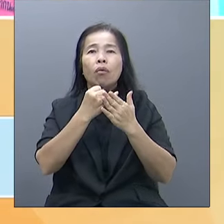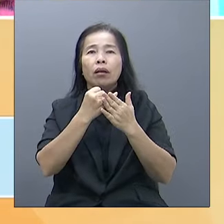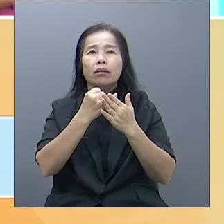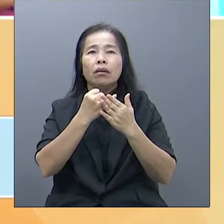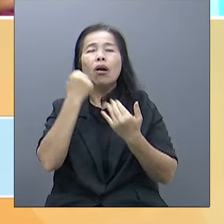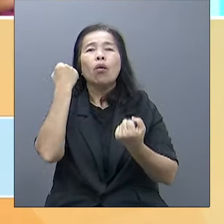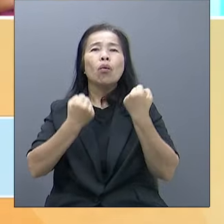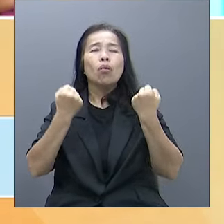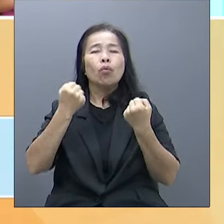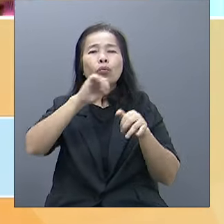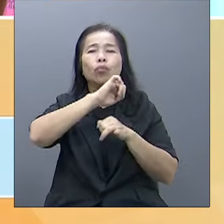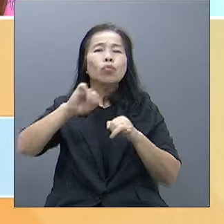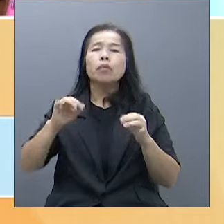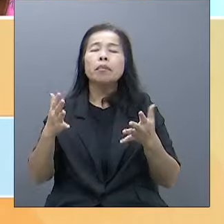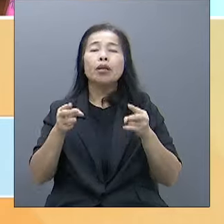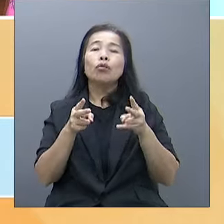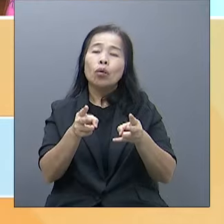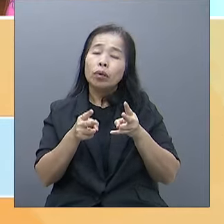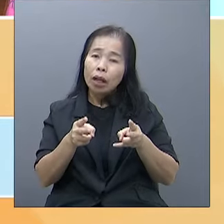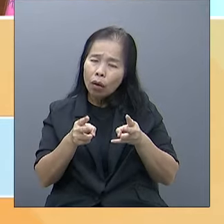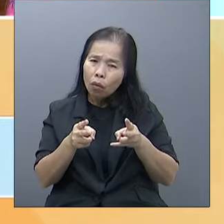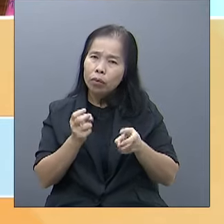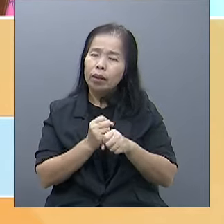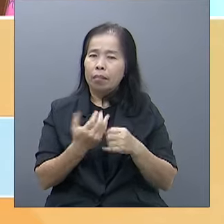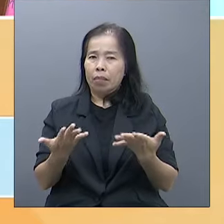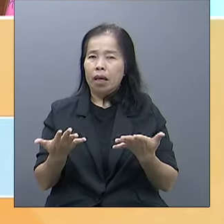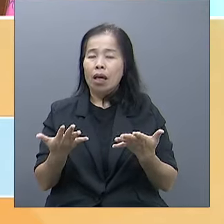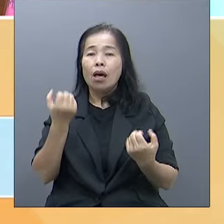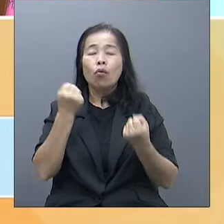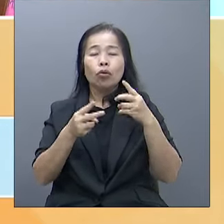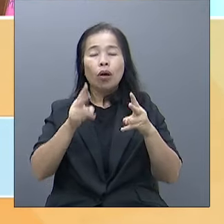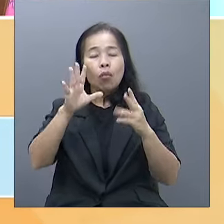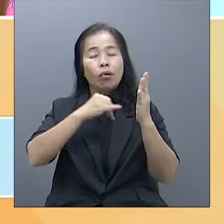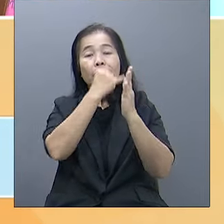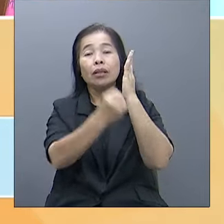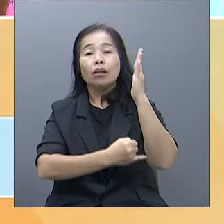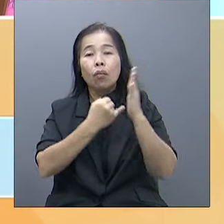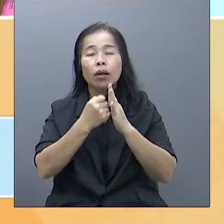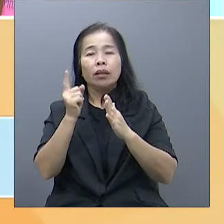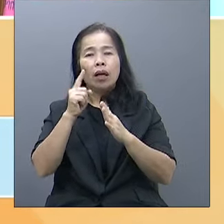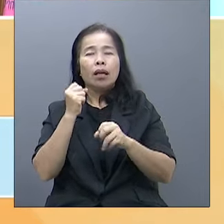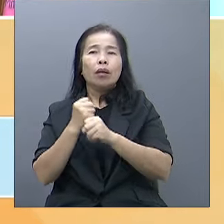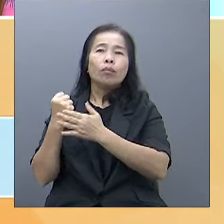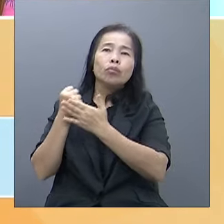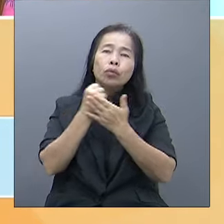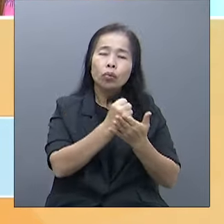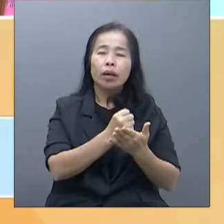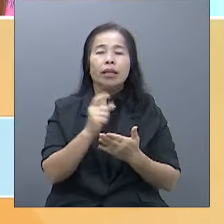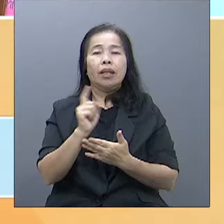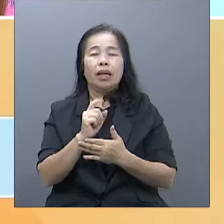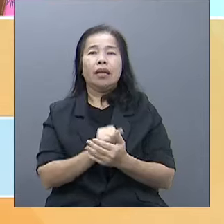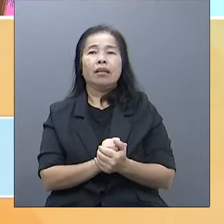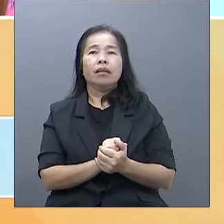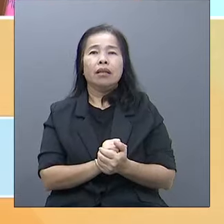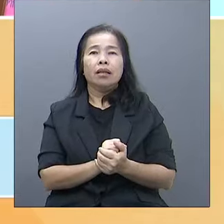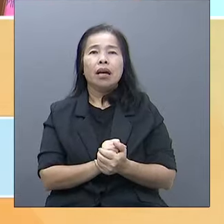ก้ๆแบบนั้นได้แต่ว่ารถสองแถวเนี่ยจะทำยังไงที่เข้าไปมีส่วนเกื้อหนุนเขาไม่ใช่ไปจับผิดเขาอ